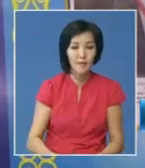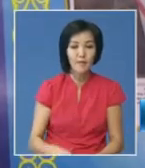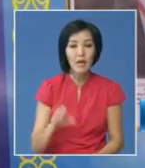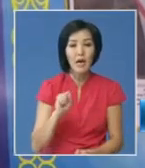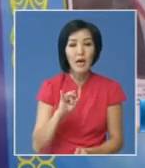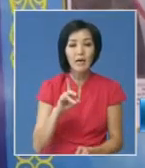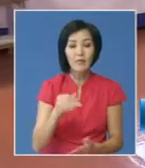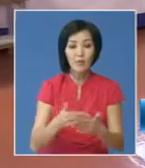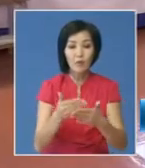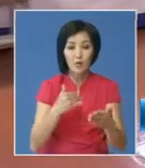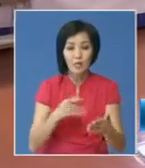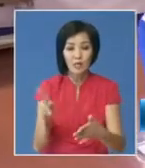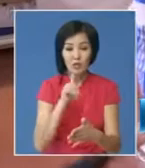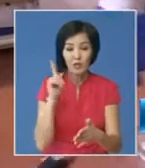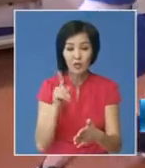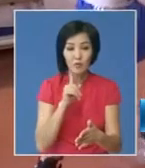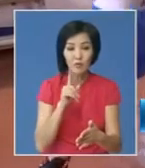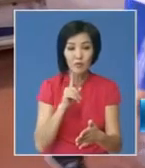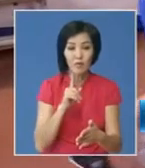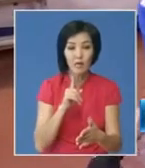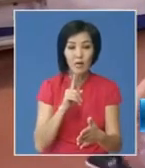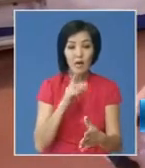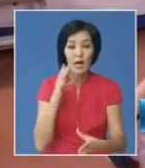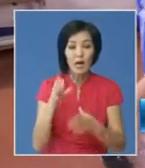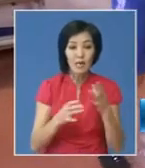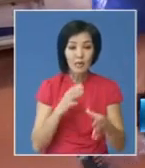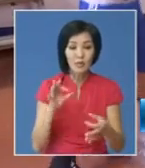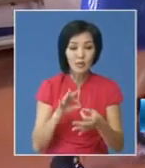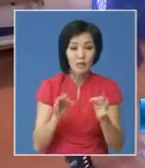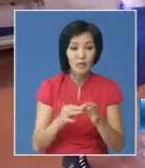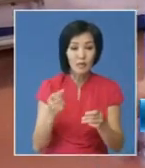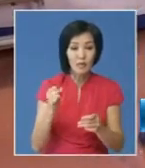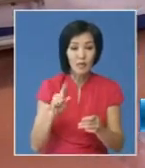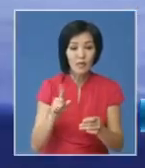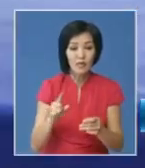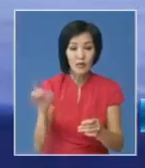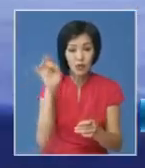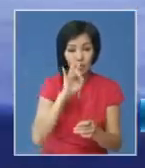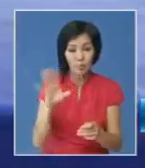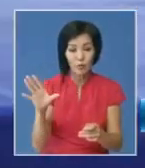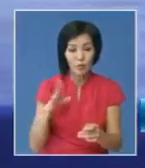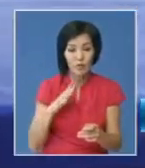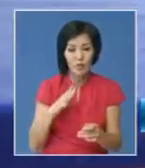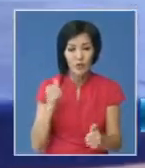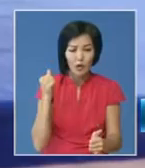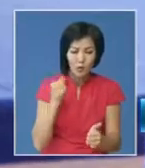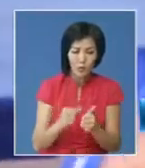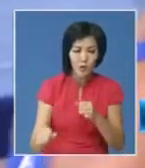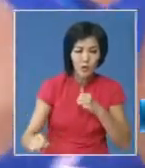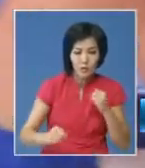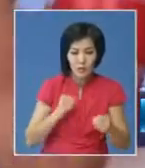Досанов бұған дейін жасөспірімдер арасында әлем чемпионатының қола жүлдегері және Азия чемпионы атанған. Мұндай дәрежеге ол тынымсыз еңбек пен